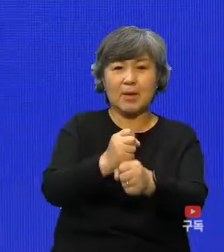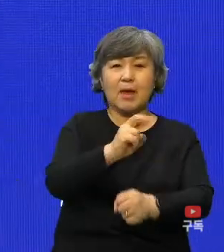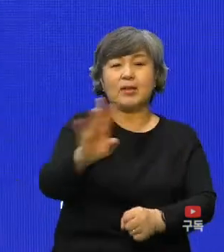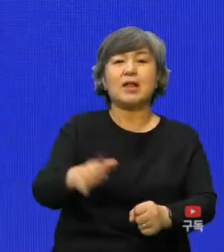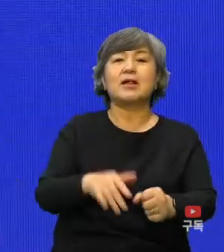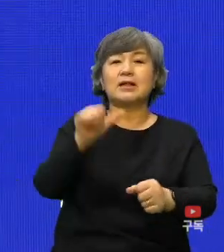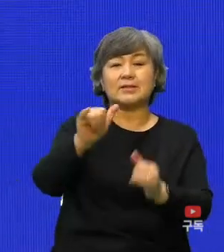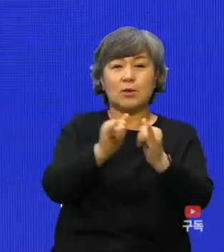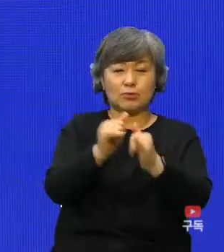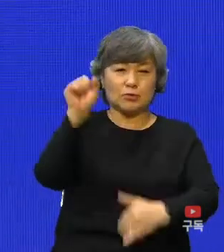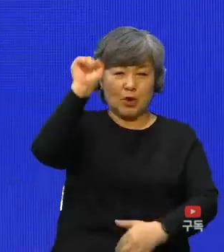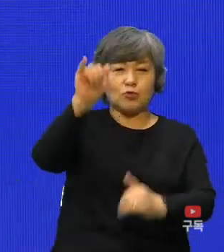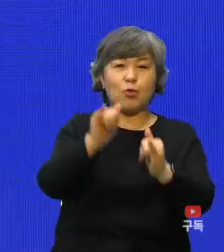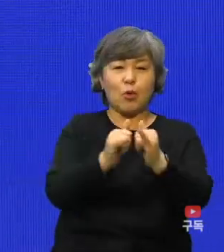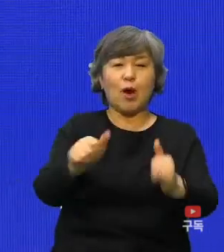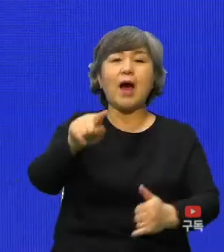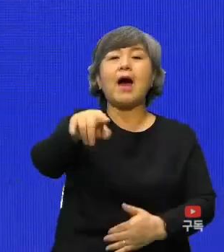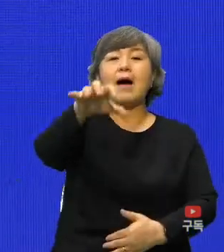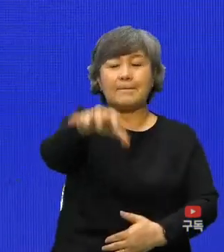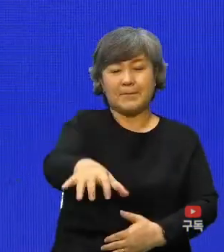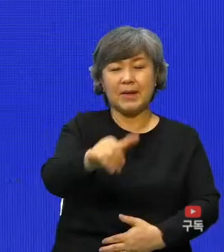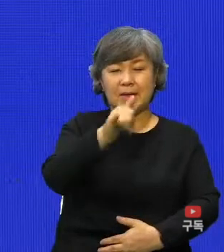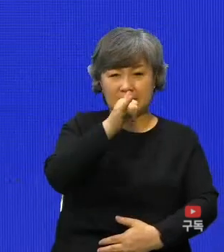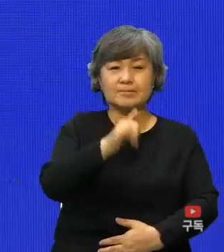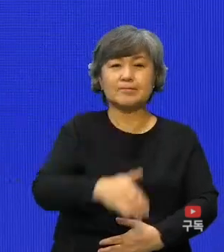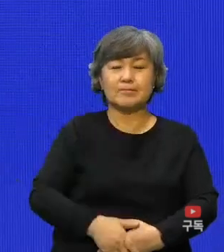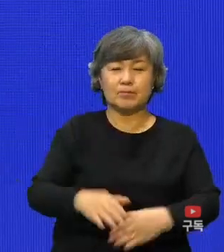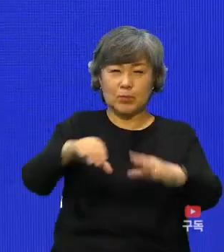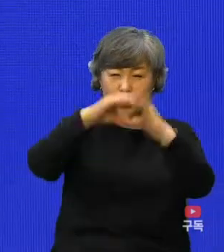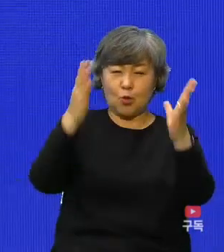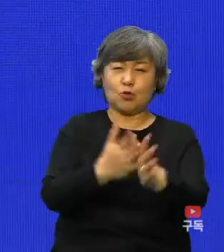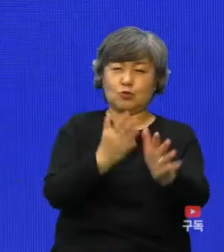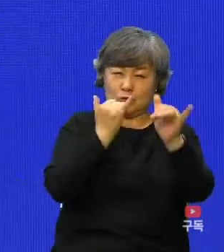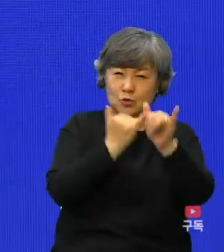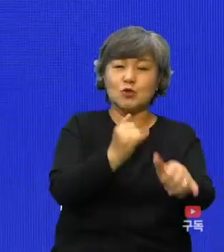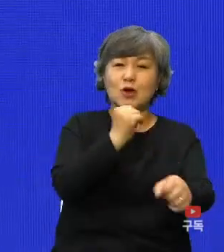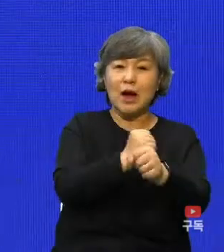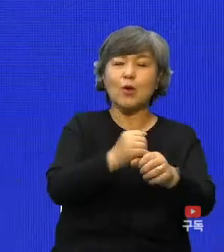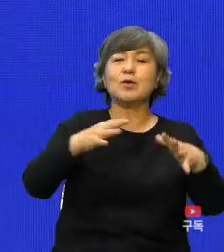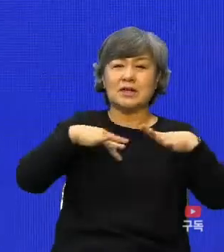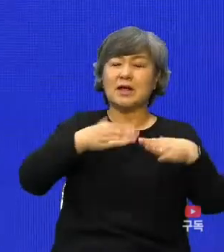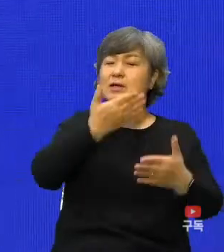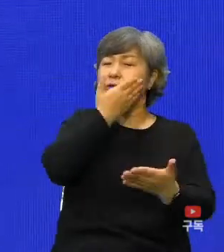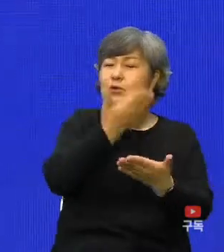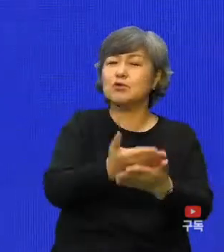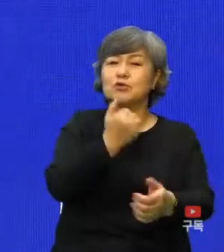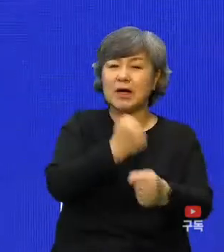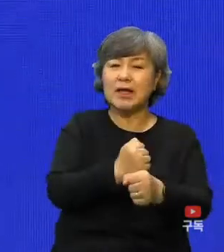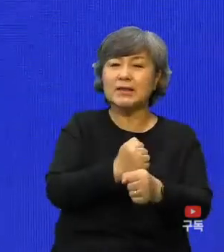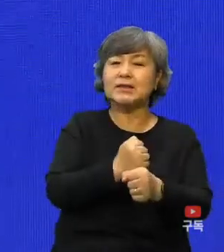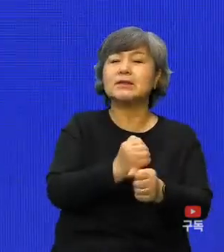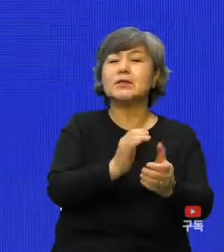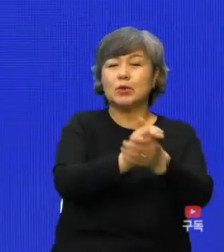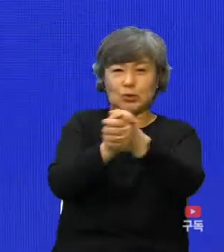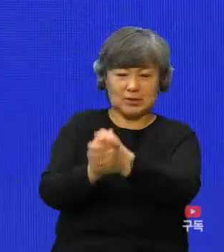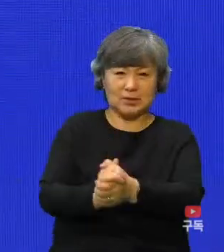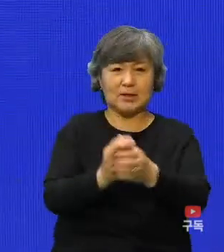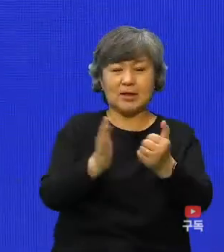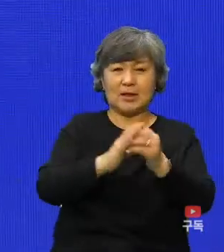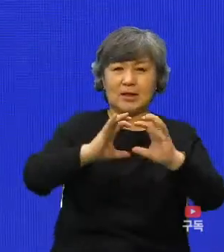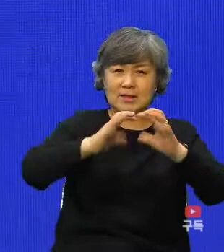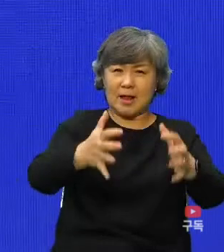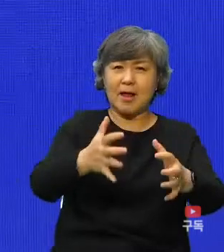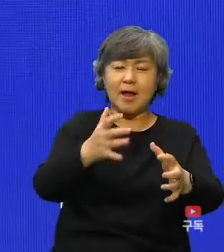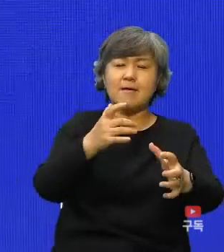다섯 분의 후보가 여기 앞에 계십니다. 모두가 훌륭한 민주당의 자랑이자 소중한 동지들입니다. 나라의 품격을